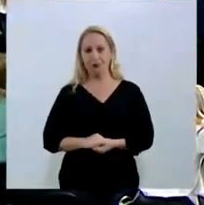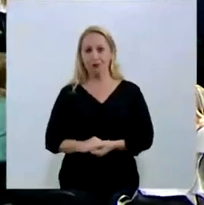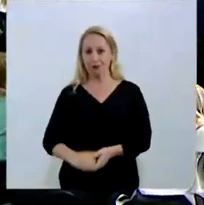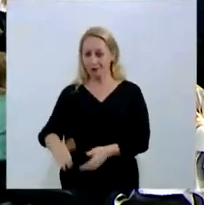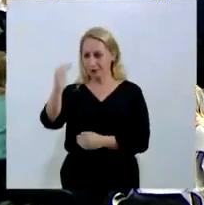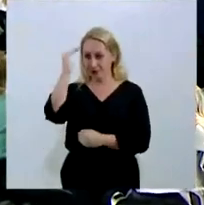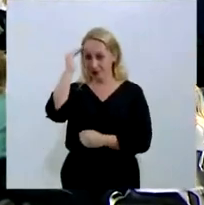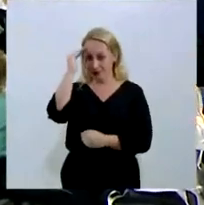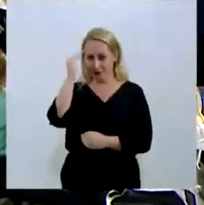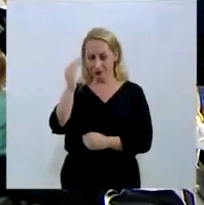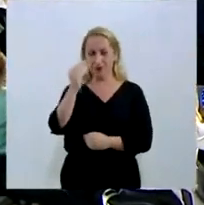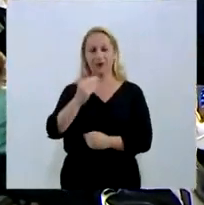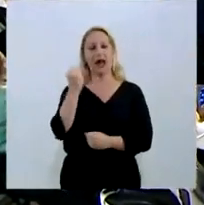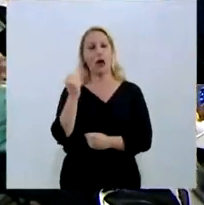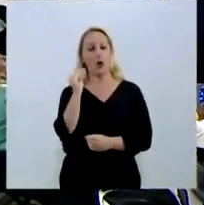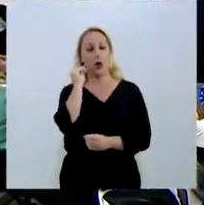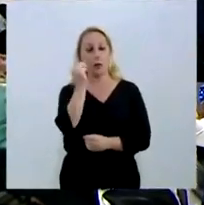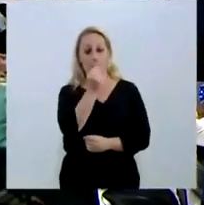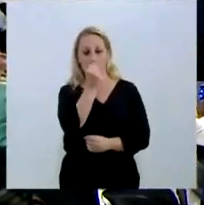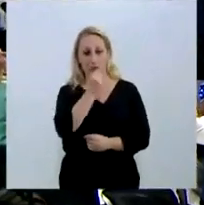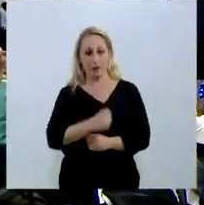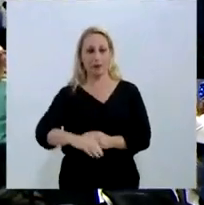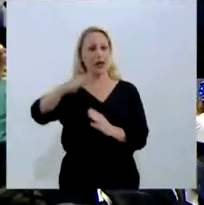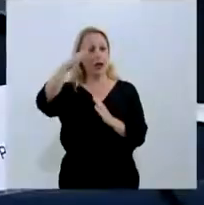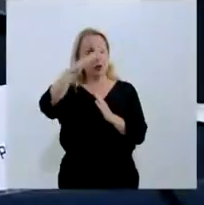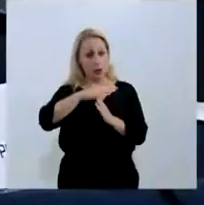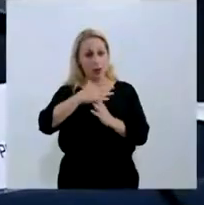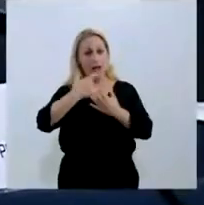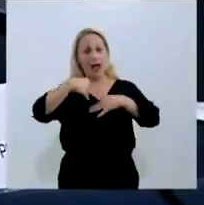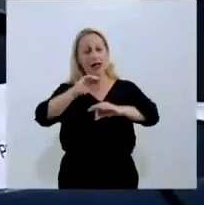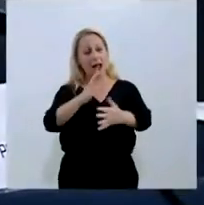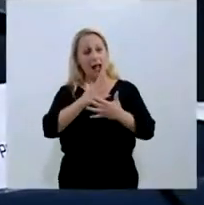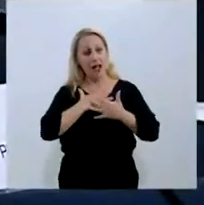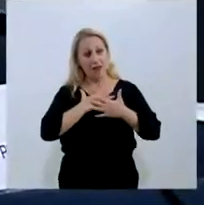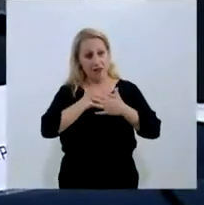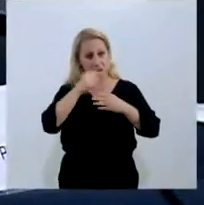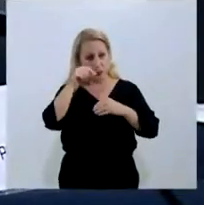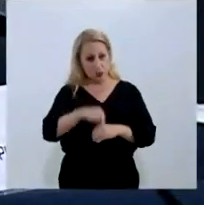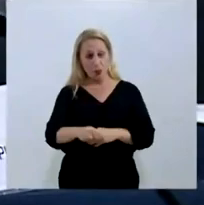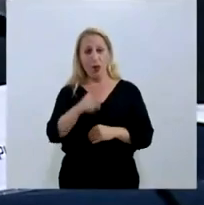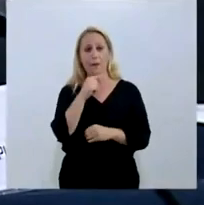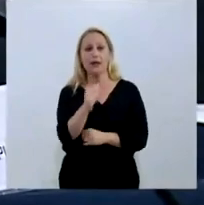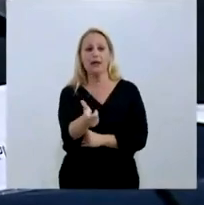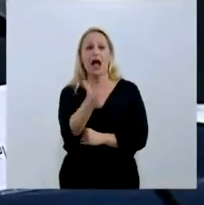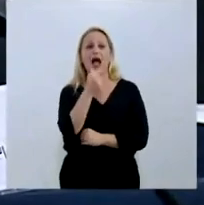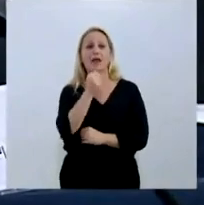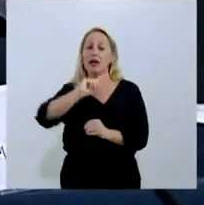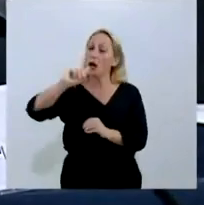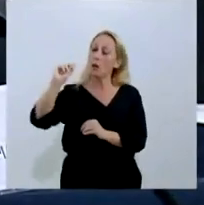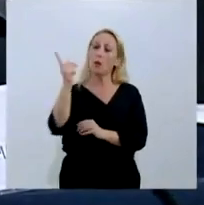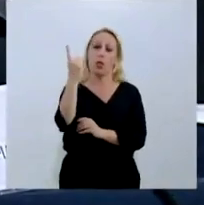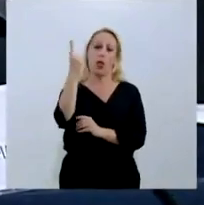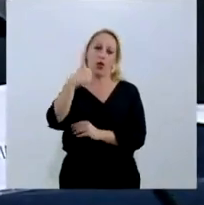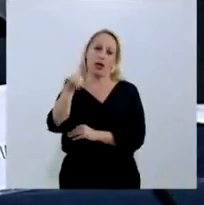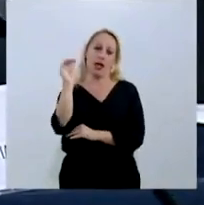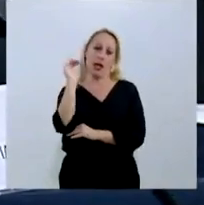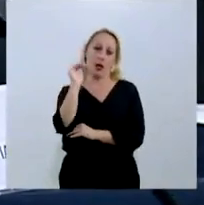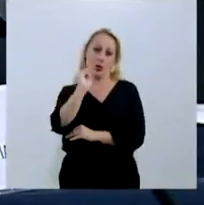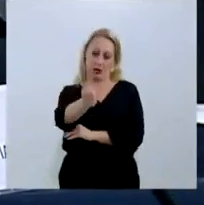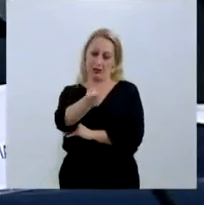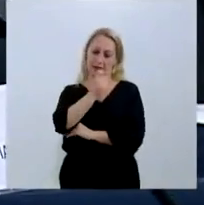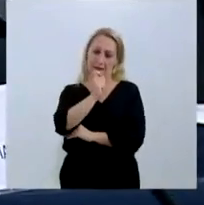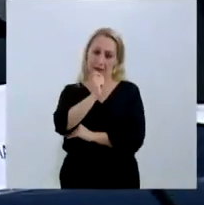Καλησπέρα σας. Κύριε Πρόεδρε, καταρχήν να σας ευχαριστήσω που μας δίνετε τη δυνατότητα να έχουμε την πρώτη ερώτηση στη σημερινή συνέντευξη